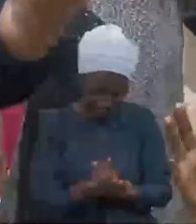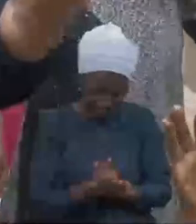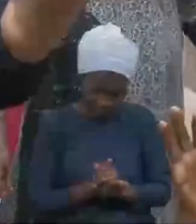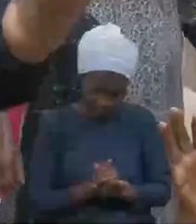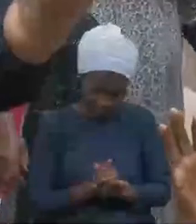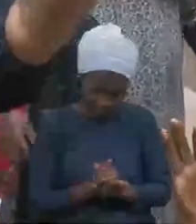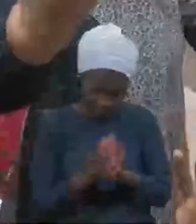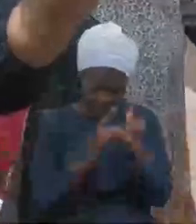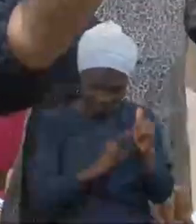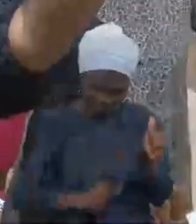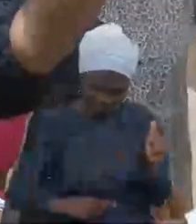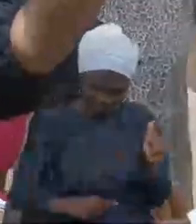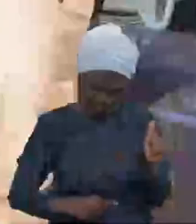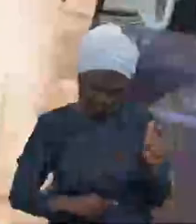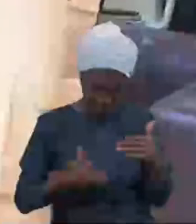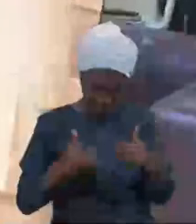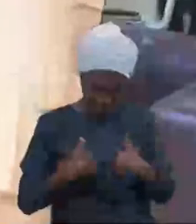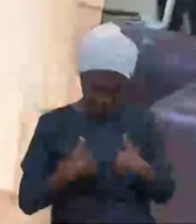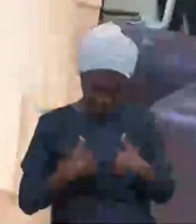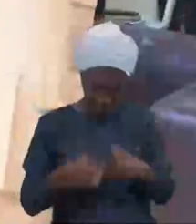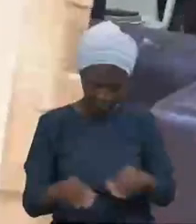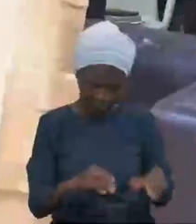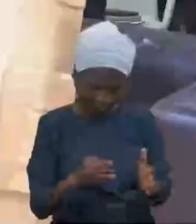Le Seigneur l'a fait.